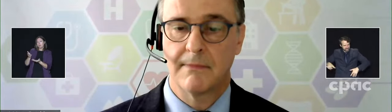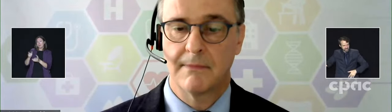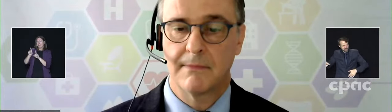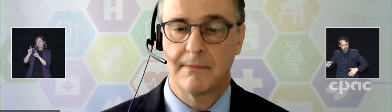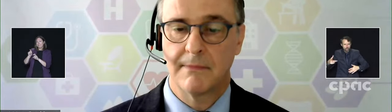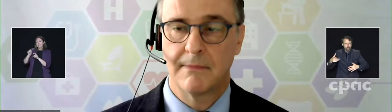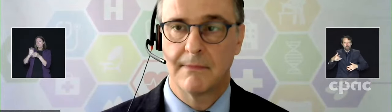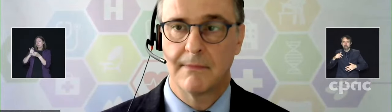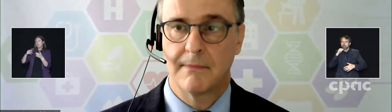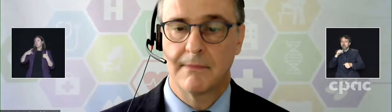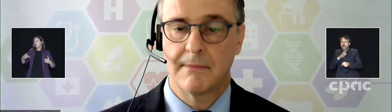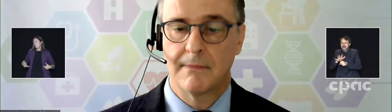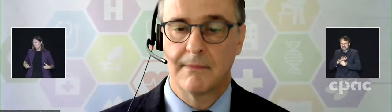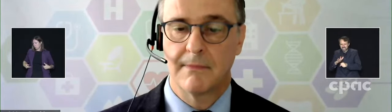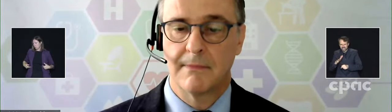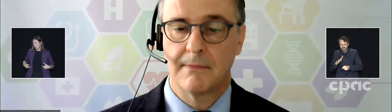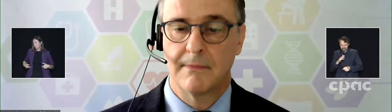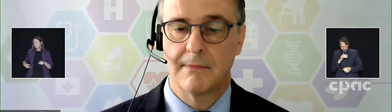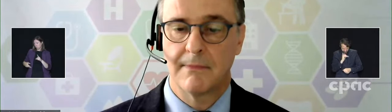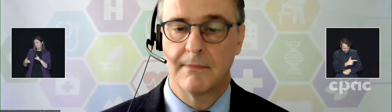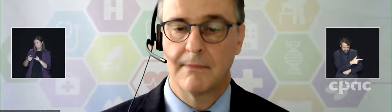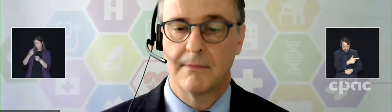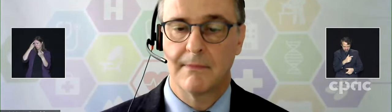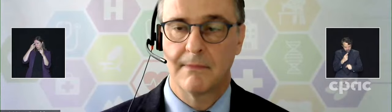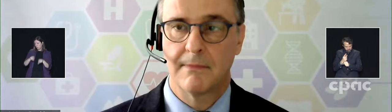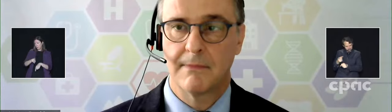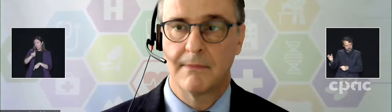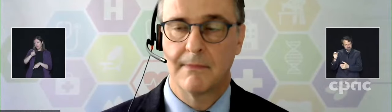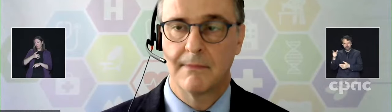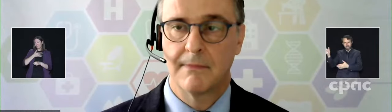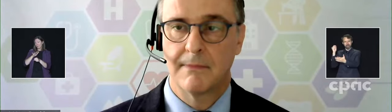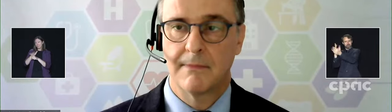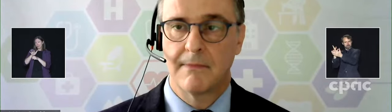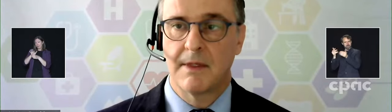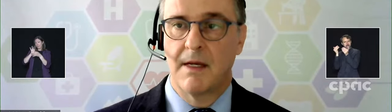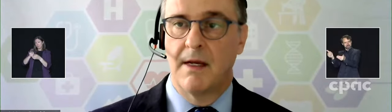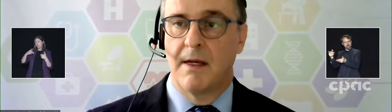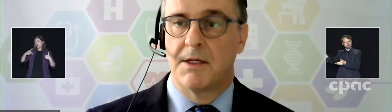peut-être des données manquantes sur ces vaccins-là homologués aux États-Unis?